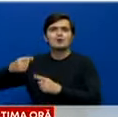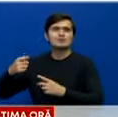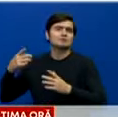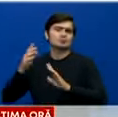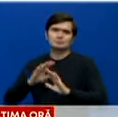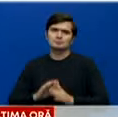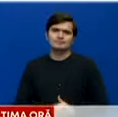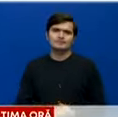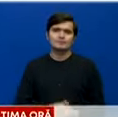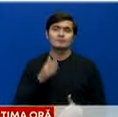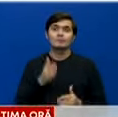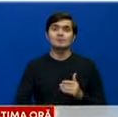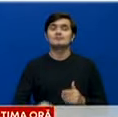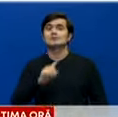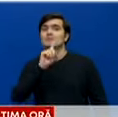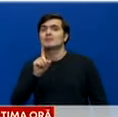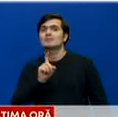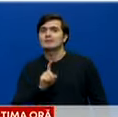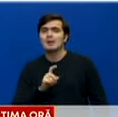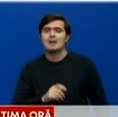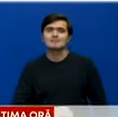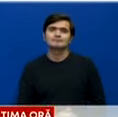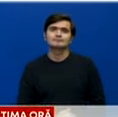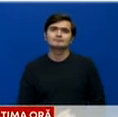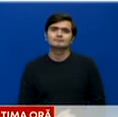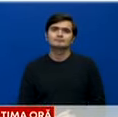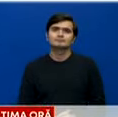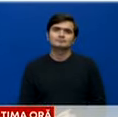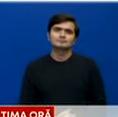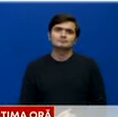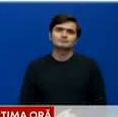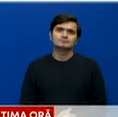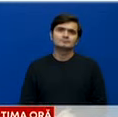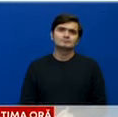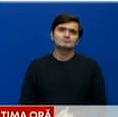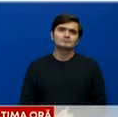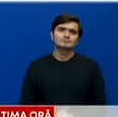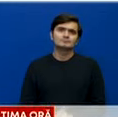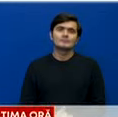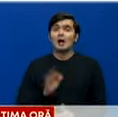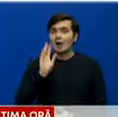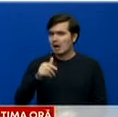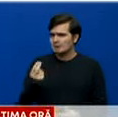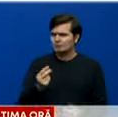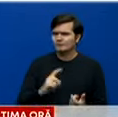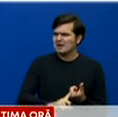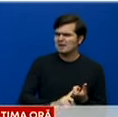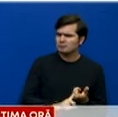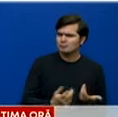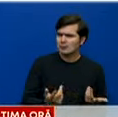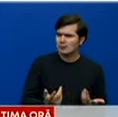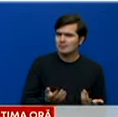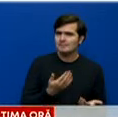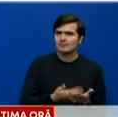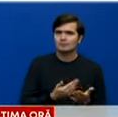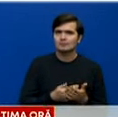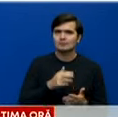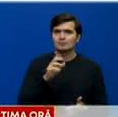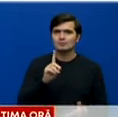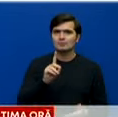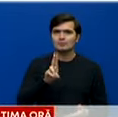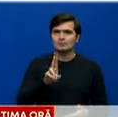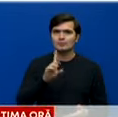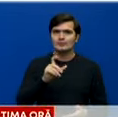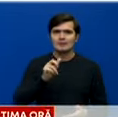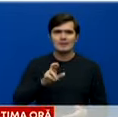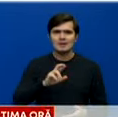politic. Și o ultimă întrebare. Are vreo legătură faptul că UDMR nu a condamnat,